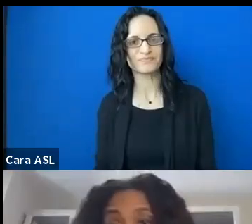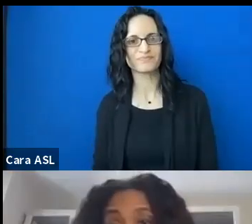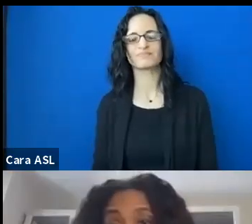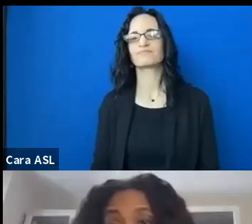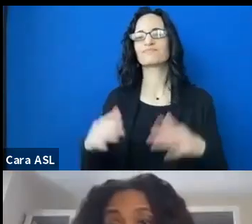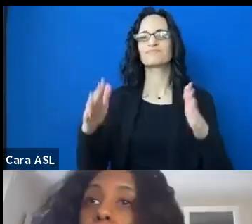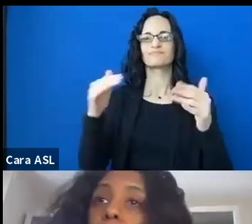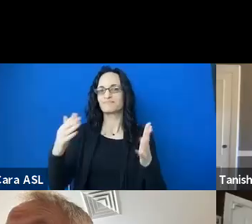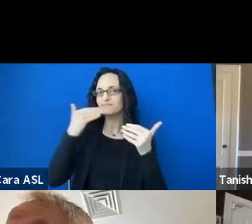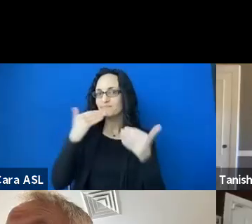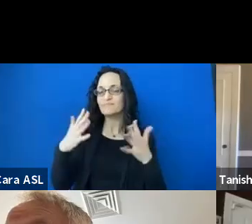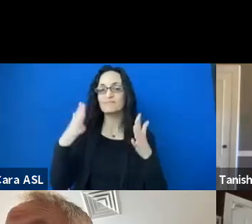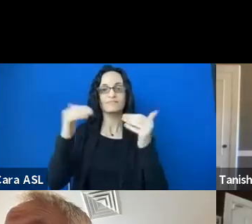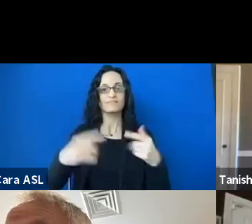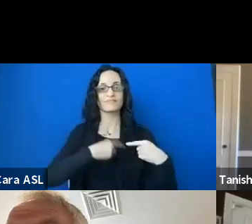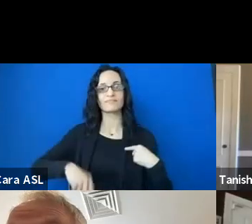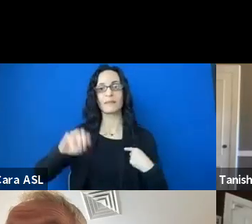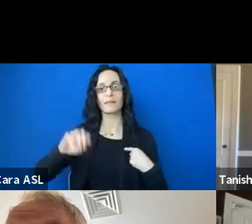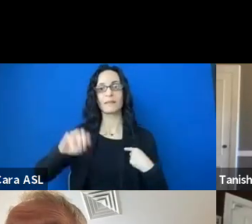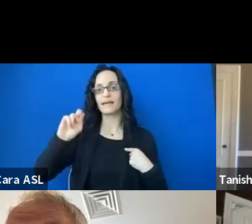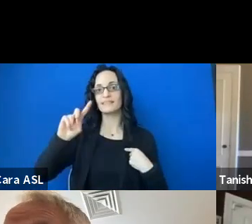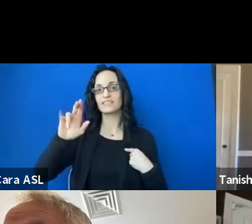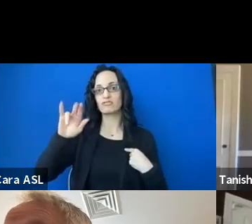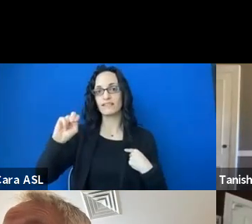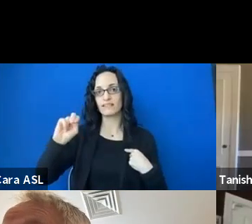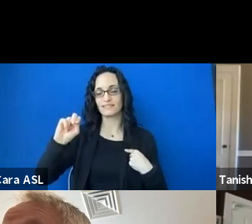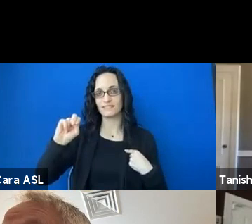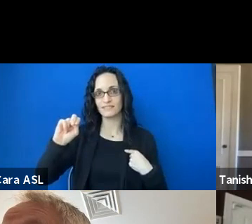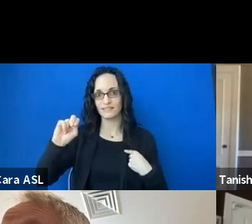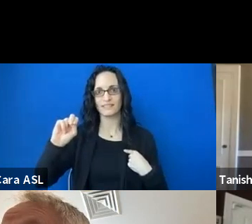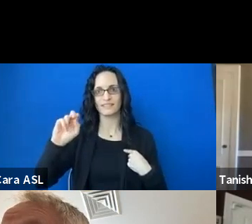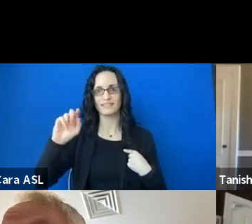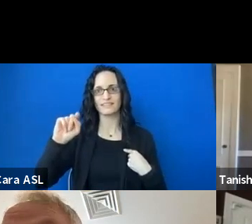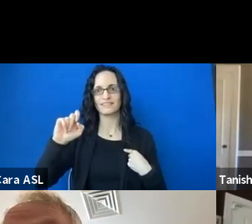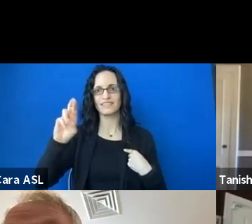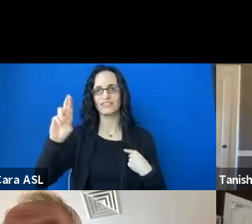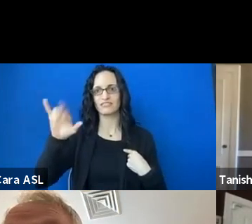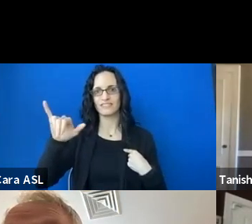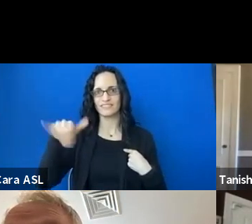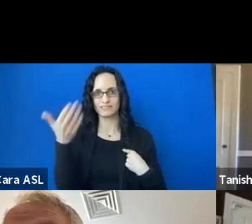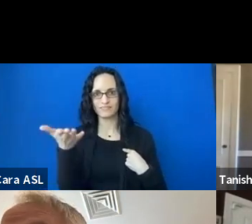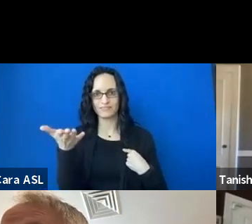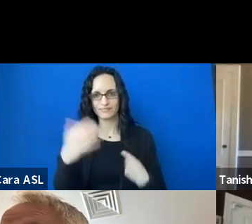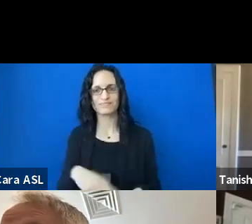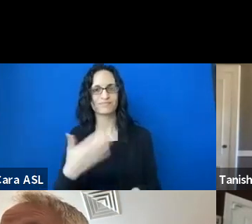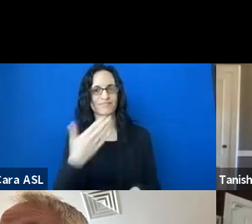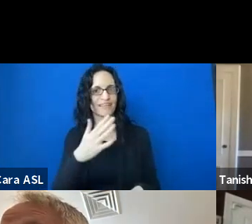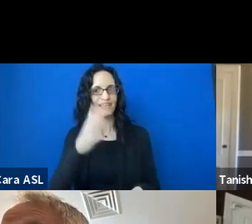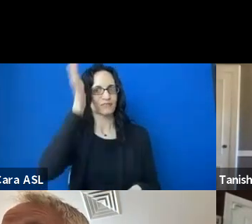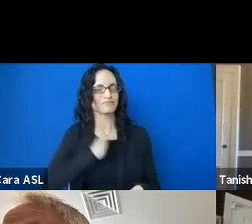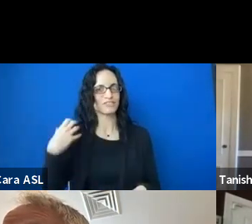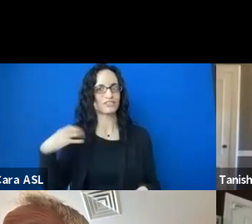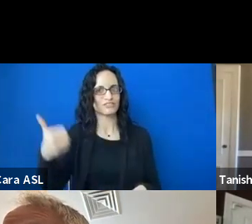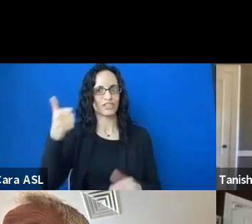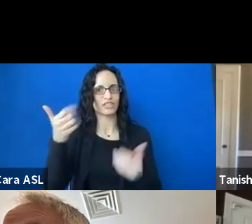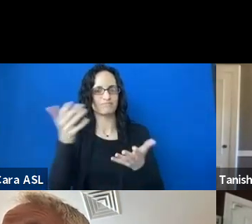Thank you, Anna. Our Mandarin interpreter is Terry Yin. Thank you, Mr. Chair. 大家好，我的名字叫 Terry，